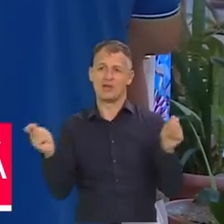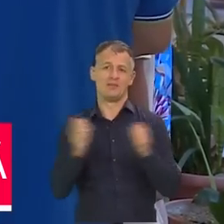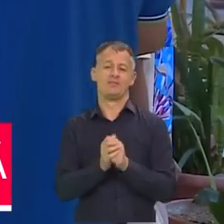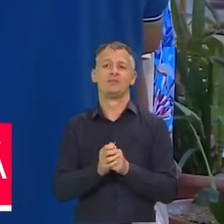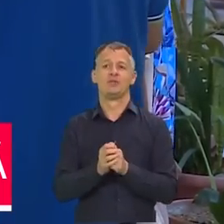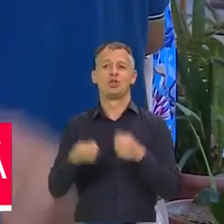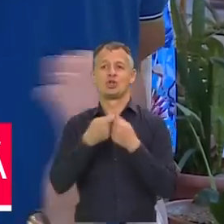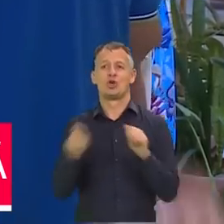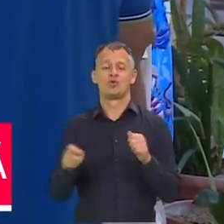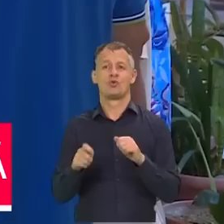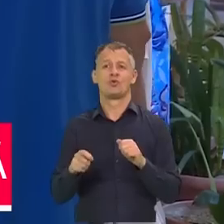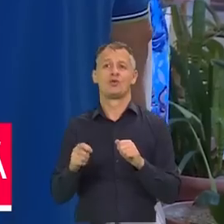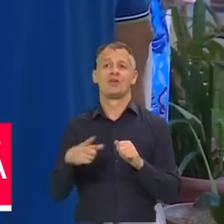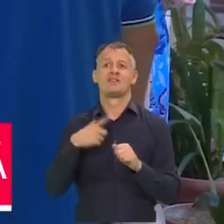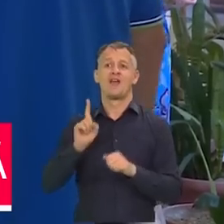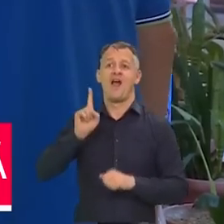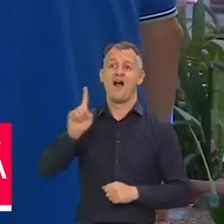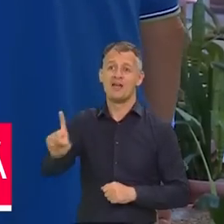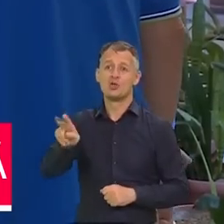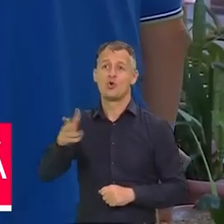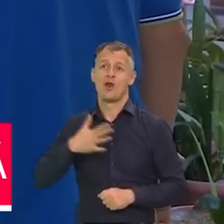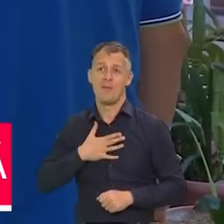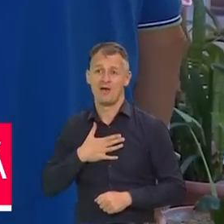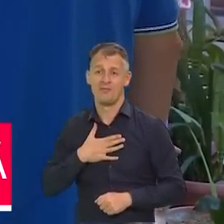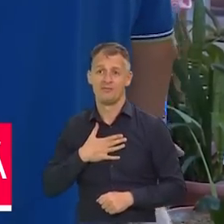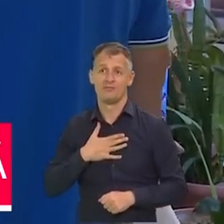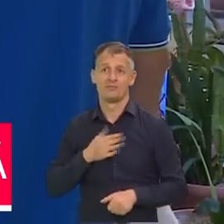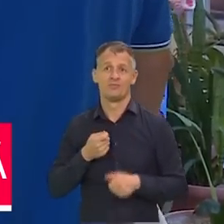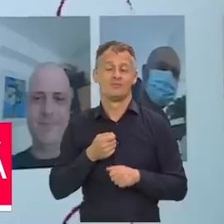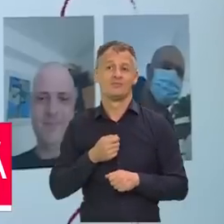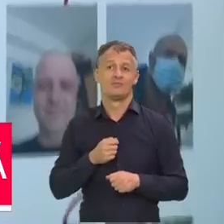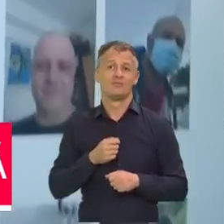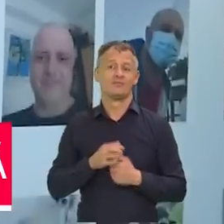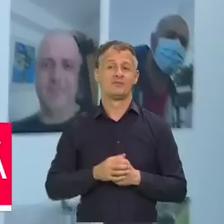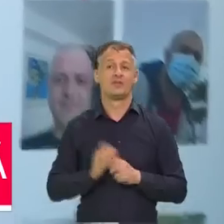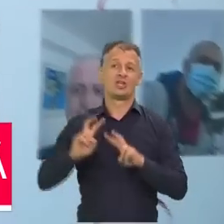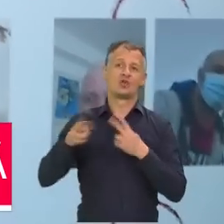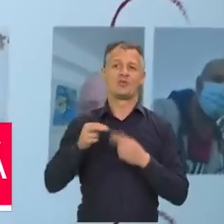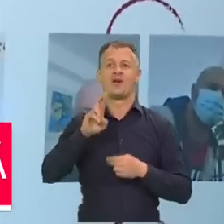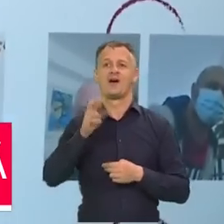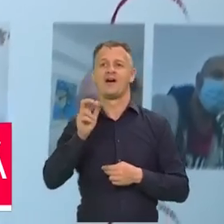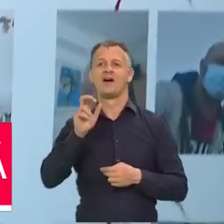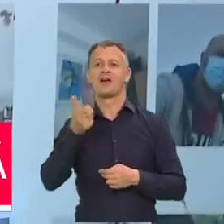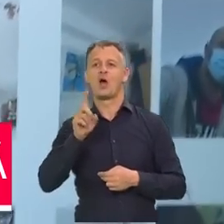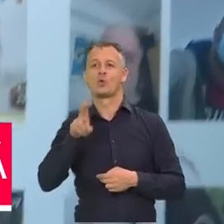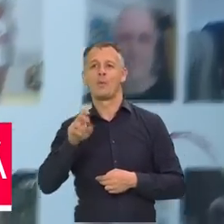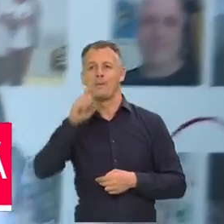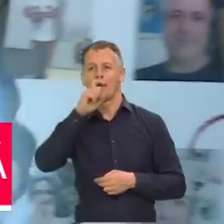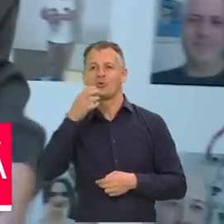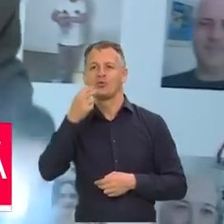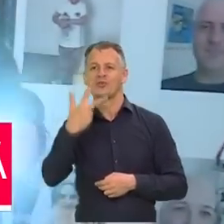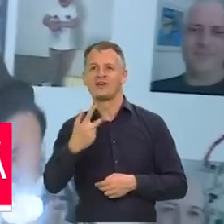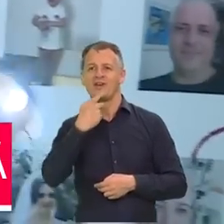Deci totul îi aparține ei acum. Am renăscut. Ne întoarcem la Radu, băiețelul de 3 ani. Și el a